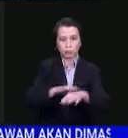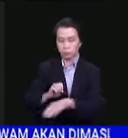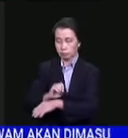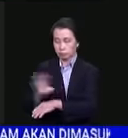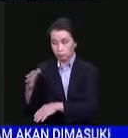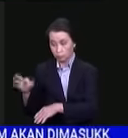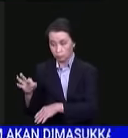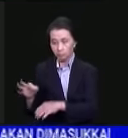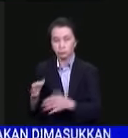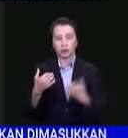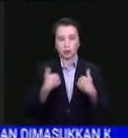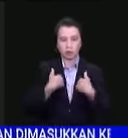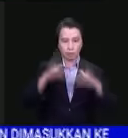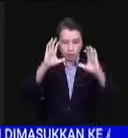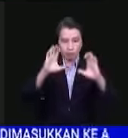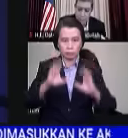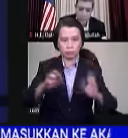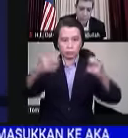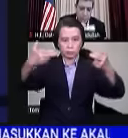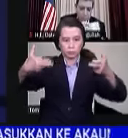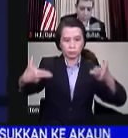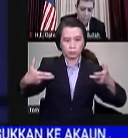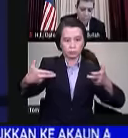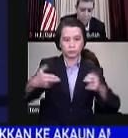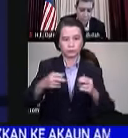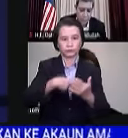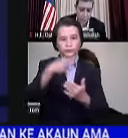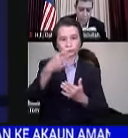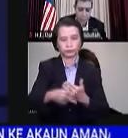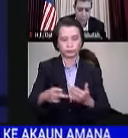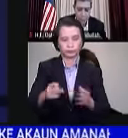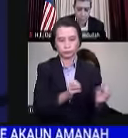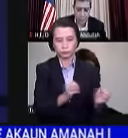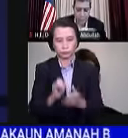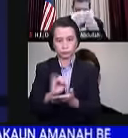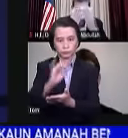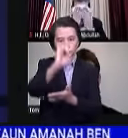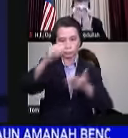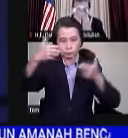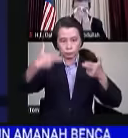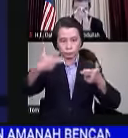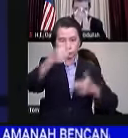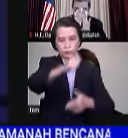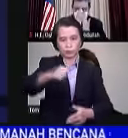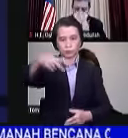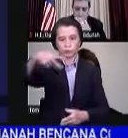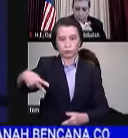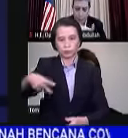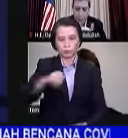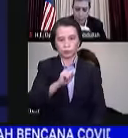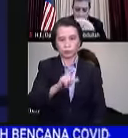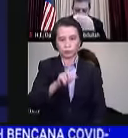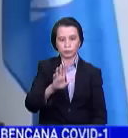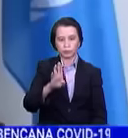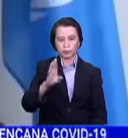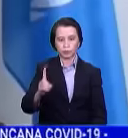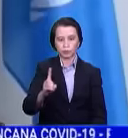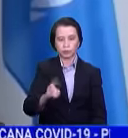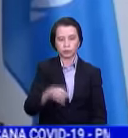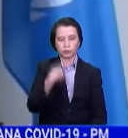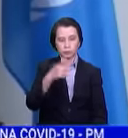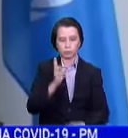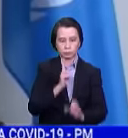pandemik yang berlangsung secara maya. Program anjuran Institut Kemajuan Penyiaran Asia Pasifik AIBD tersebut